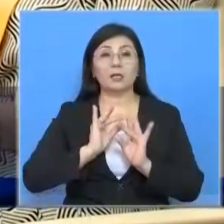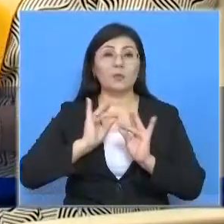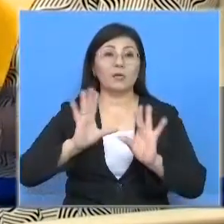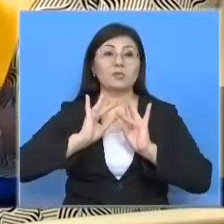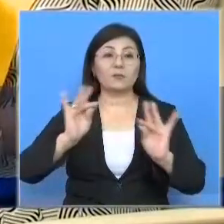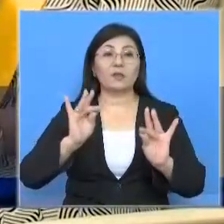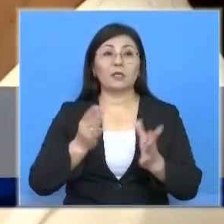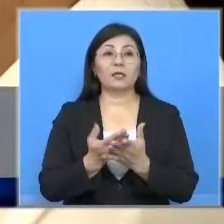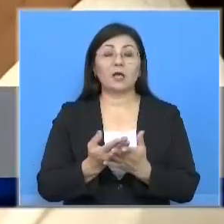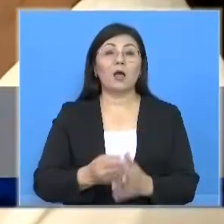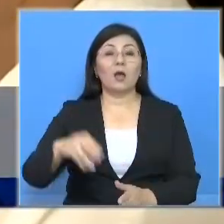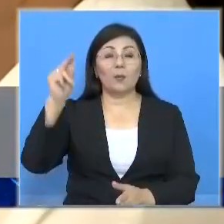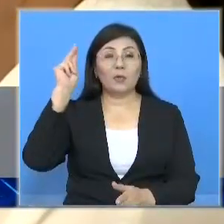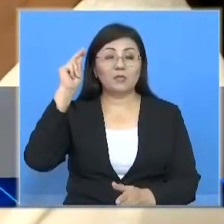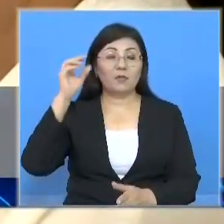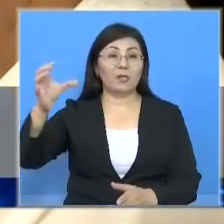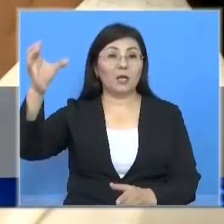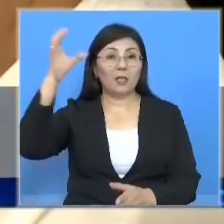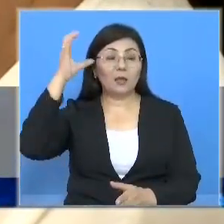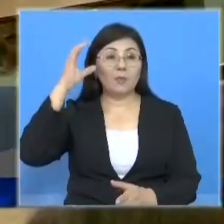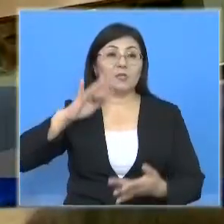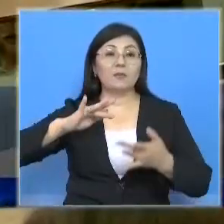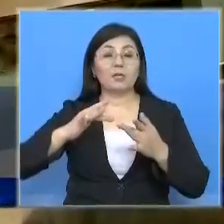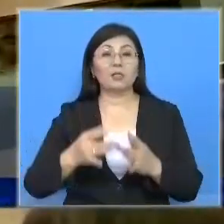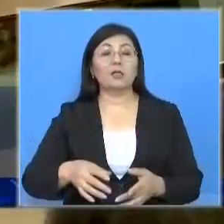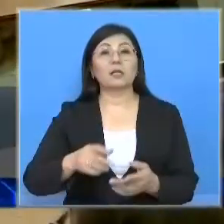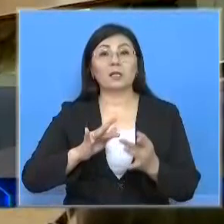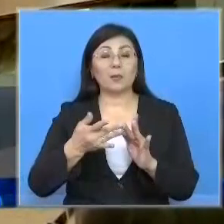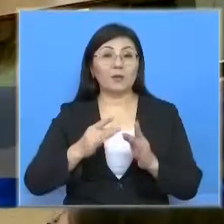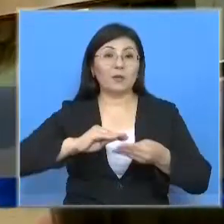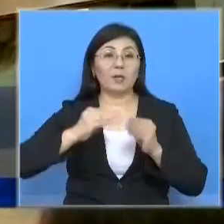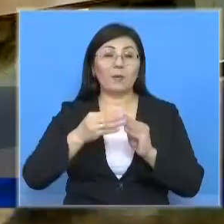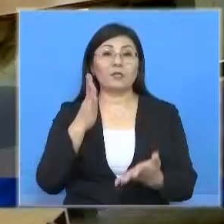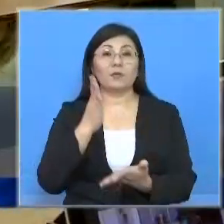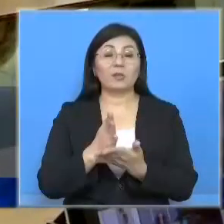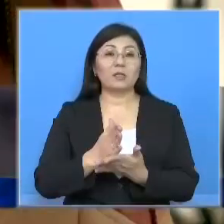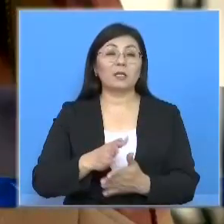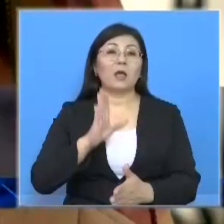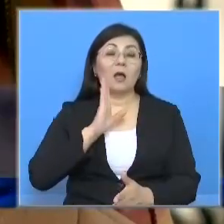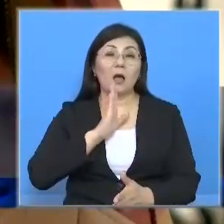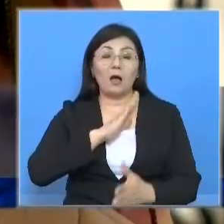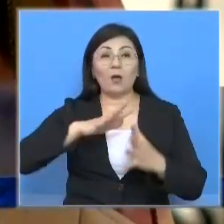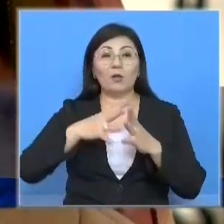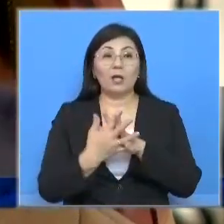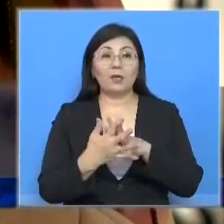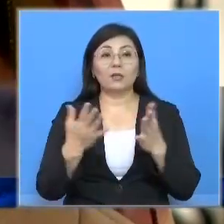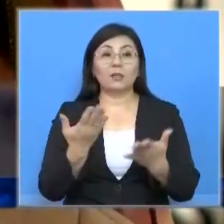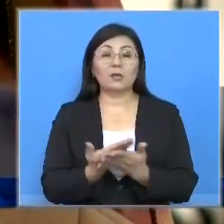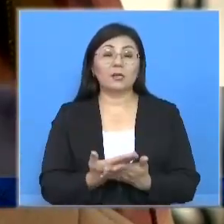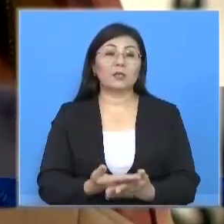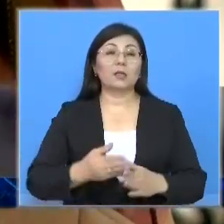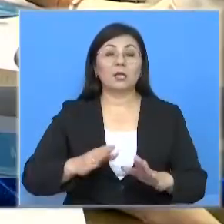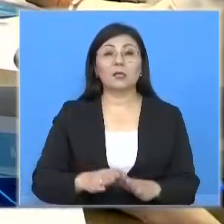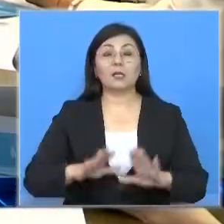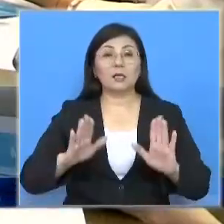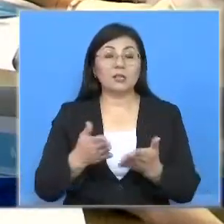айтсақ, инфрақұрылым, білім деңгейі, ақпараттың баяу жеткізілу сияқты талас тудыратын мәселе көп. Ауыл әйелдерінің әлеуеті әлі толық ашылмай отыр, дейді